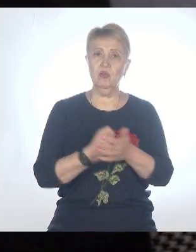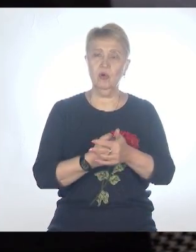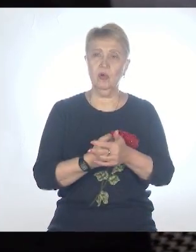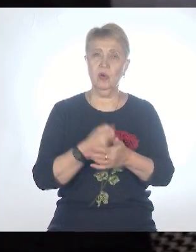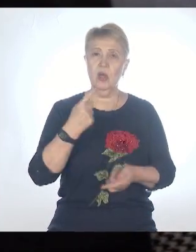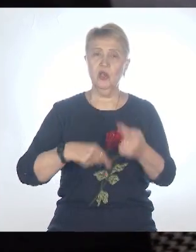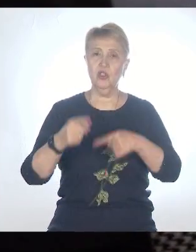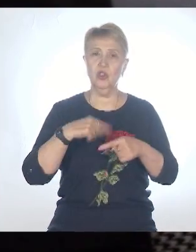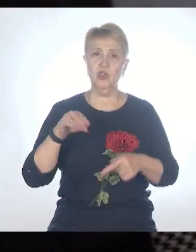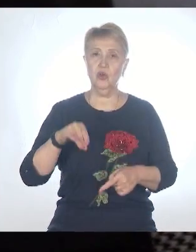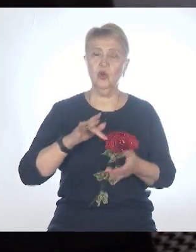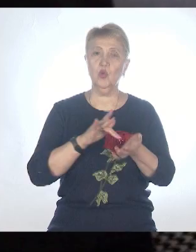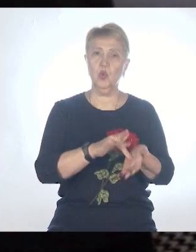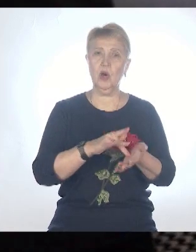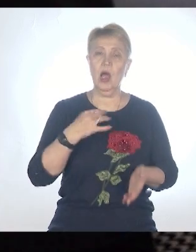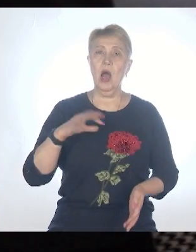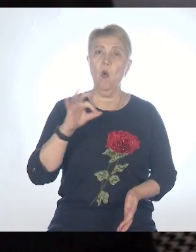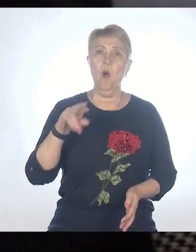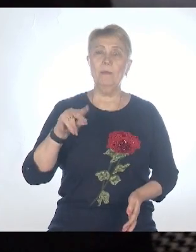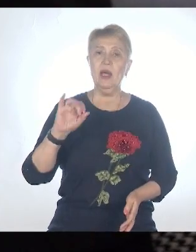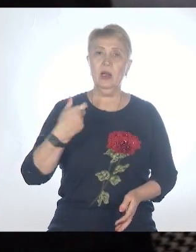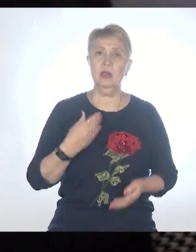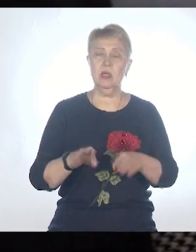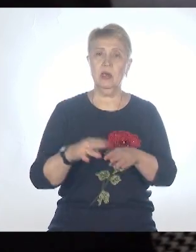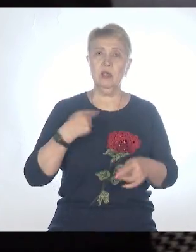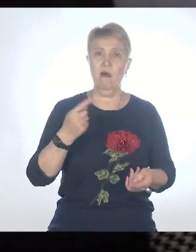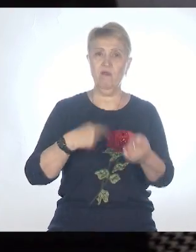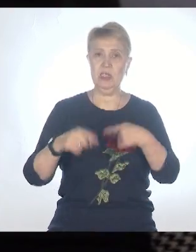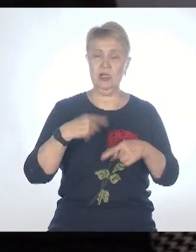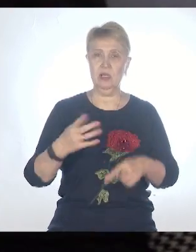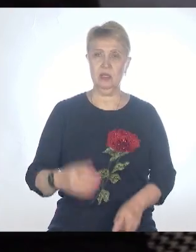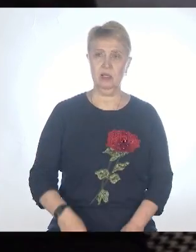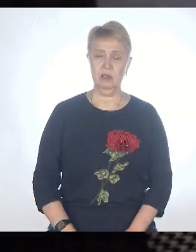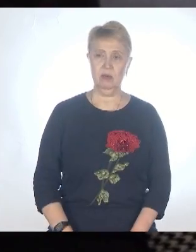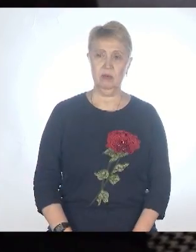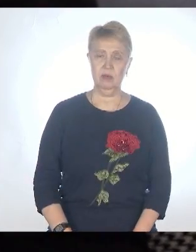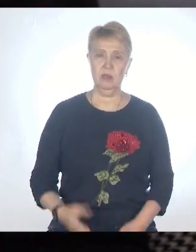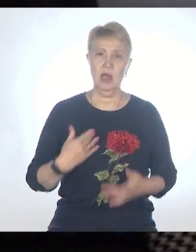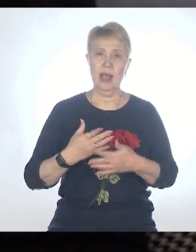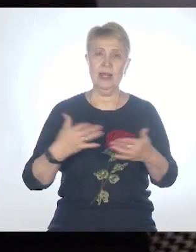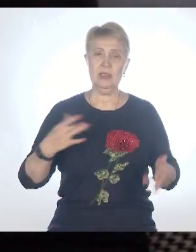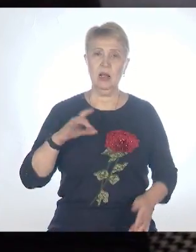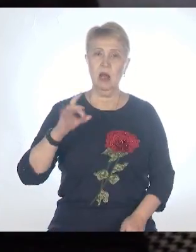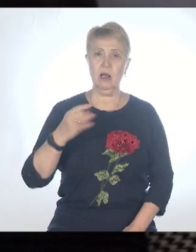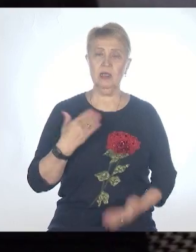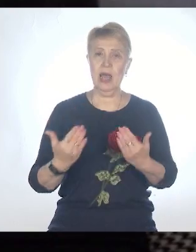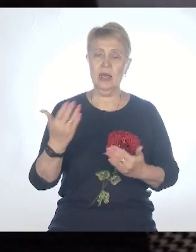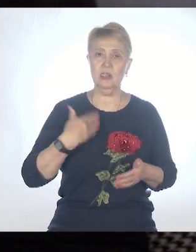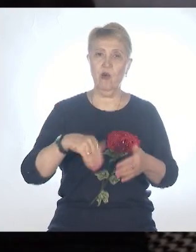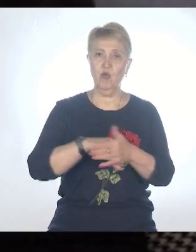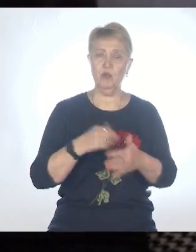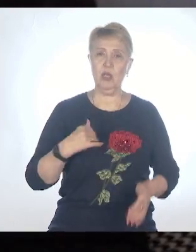через туроператора, и тогда вам сразу возвращается кэшбэк. Несколько раз, вот, допустим, отпуск в